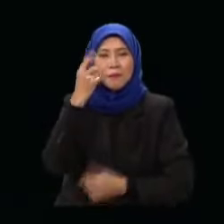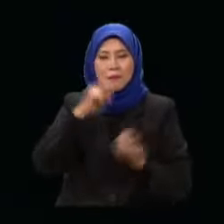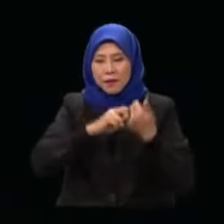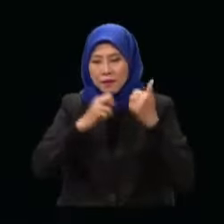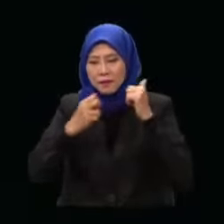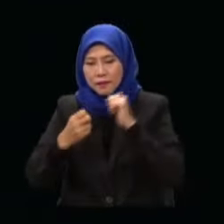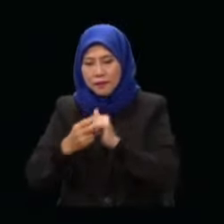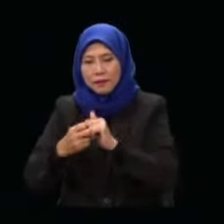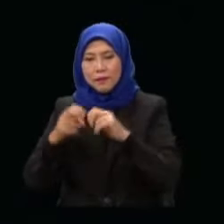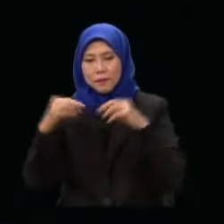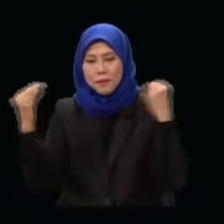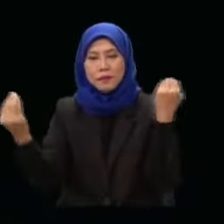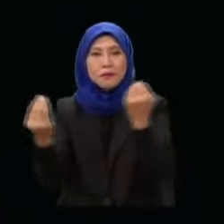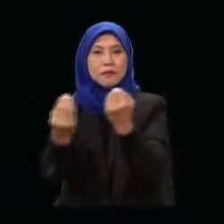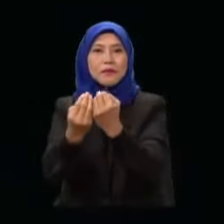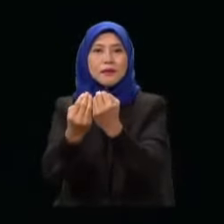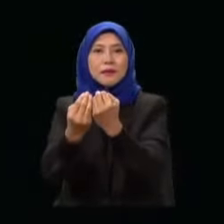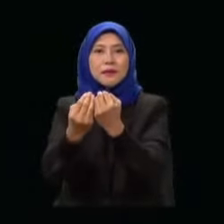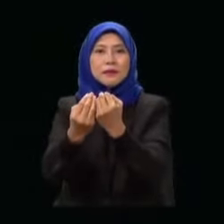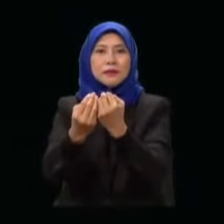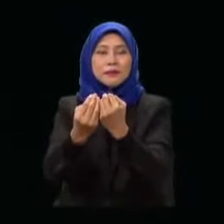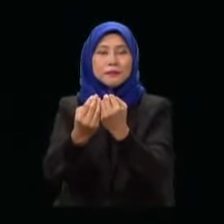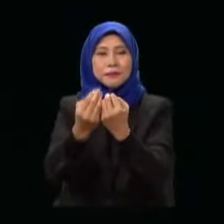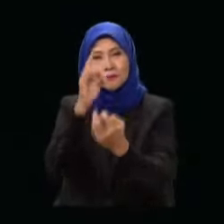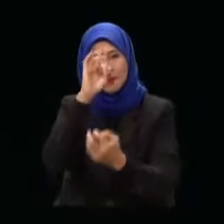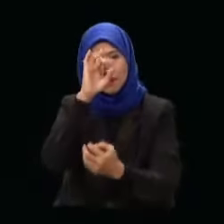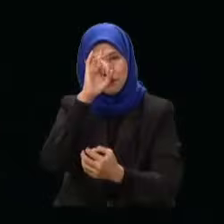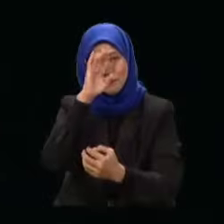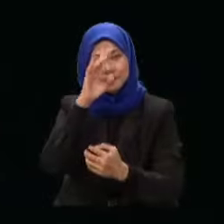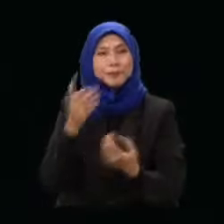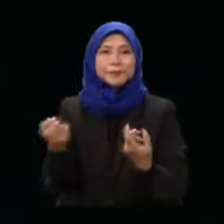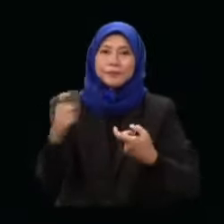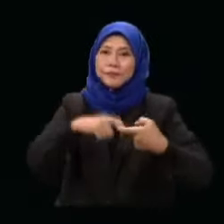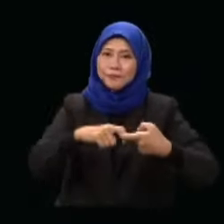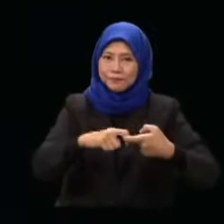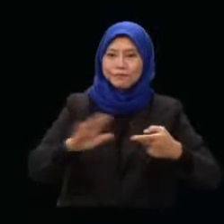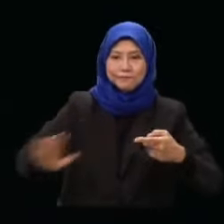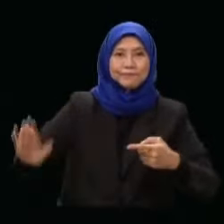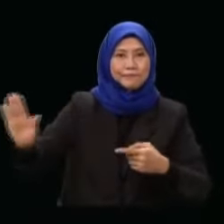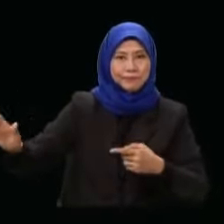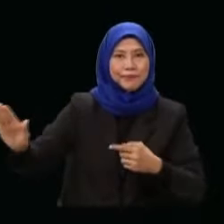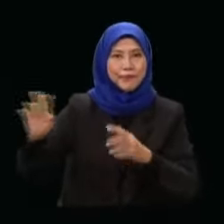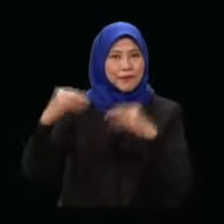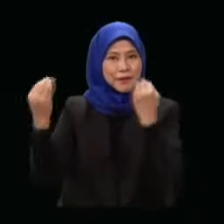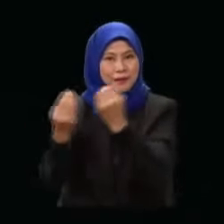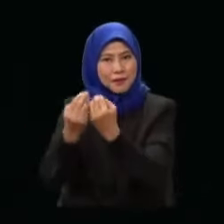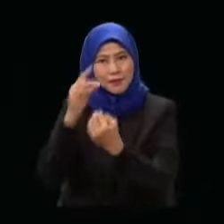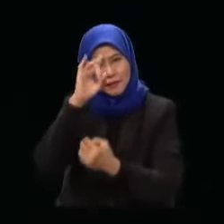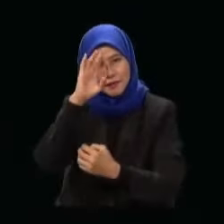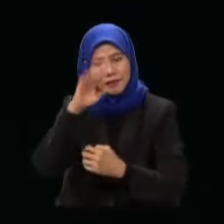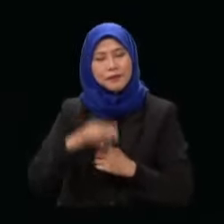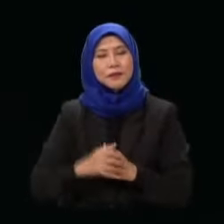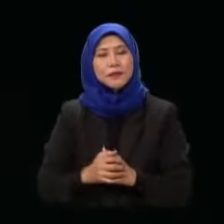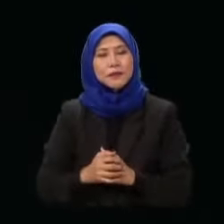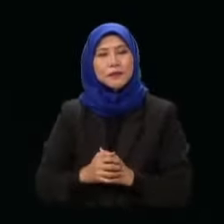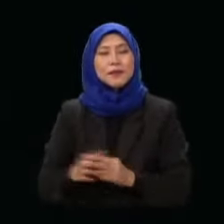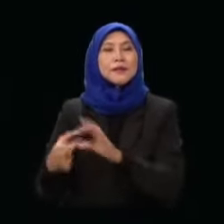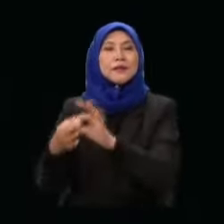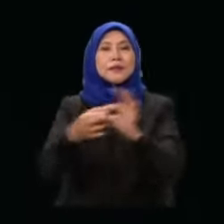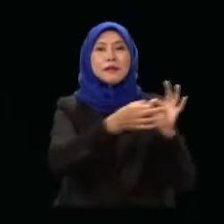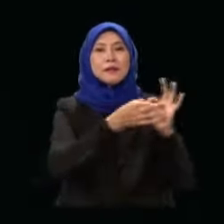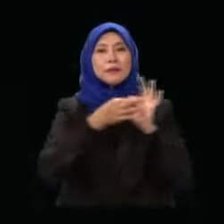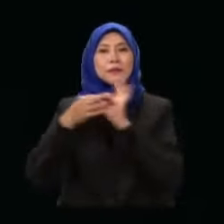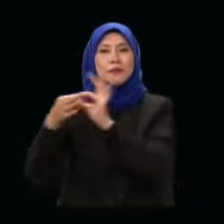masalah masyarakat rakyat atau tamu dalam Bab yang berkaitan masyarakat India jadi kita bekerja sama dengan pihak di